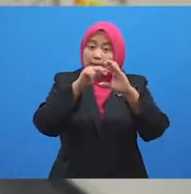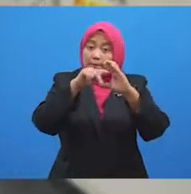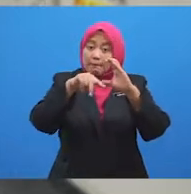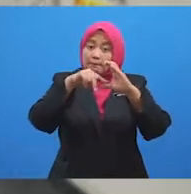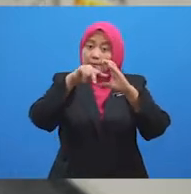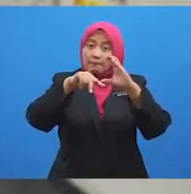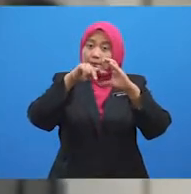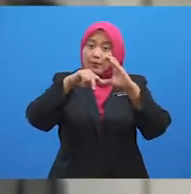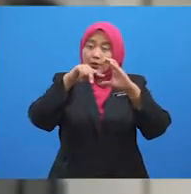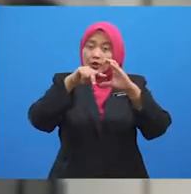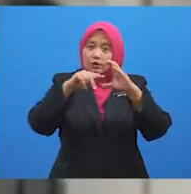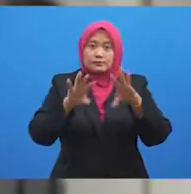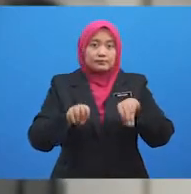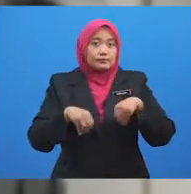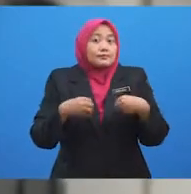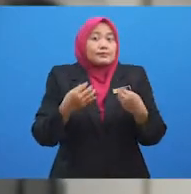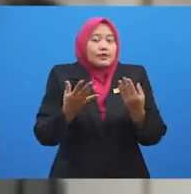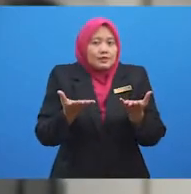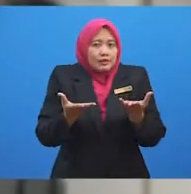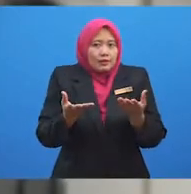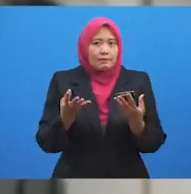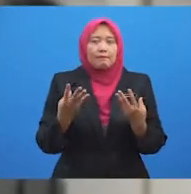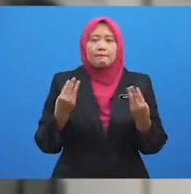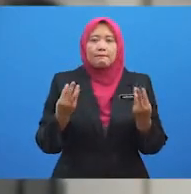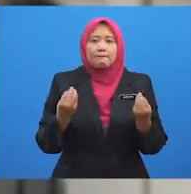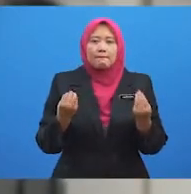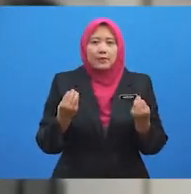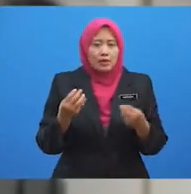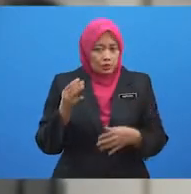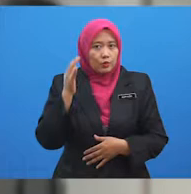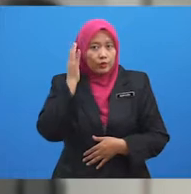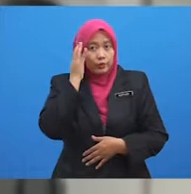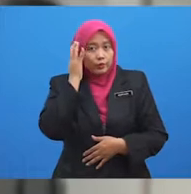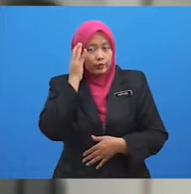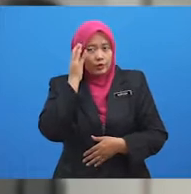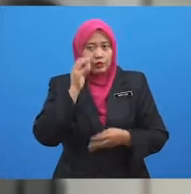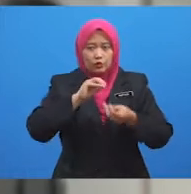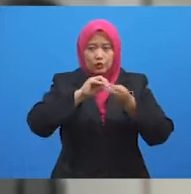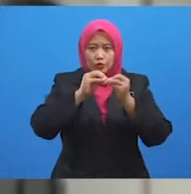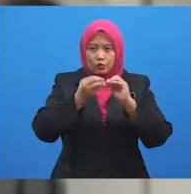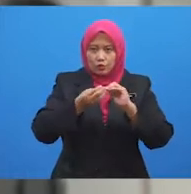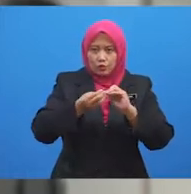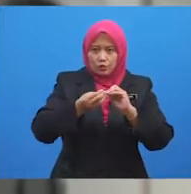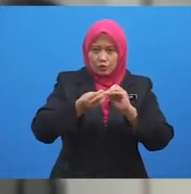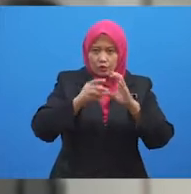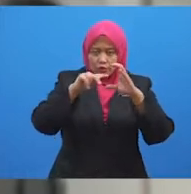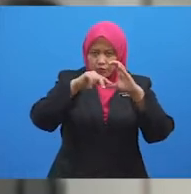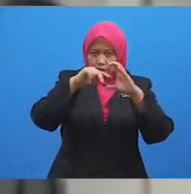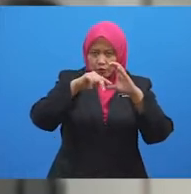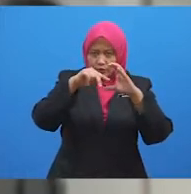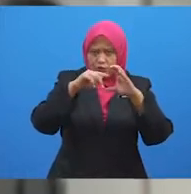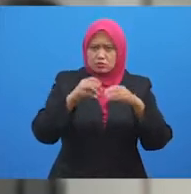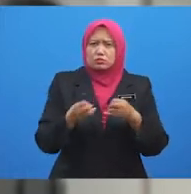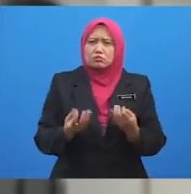yang ditunjukkan. Bagaimana kita hendak kaitkan nombor nukleon dengan